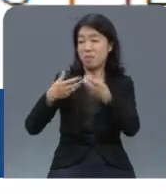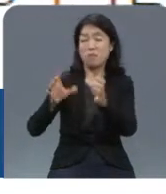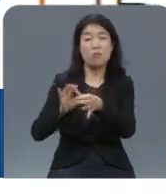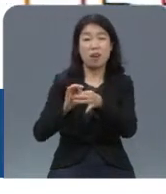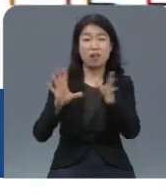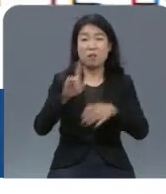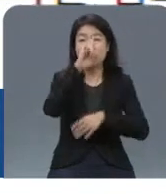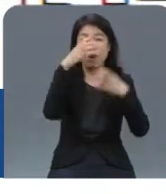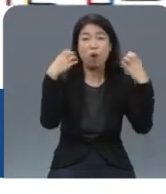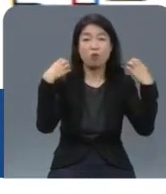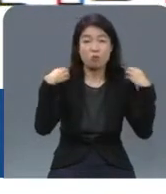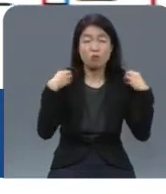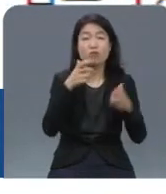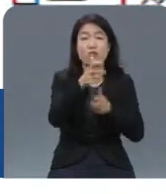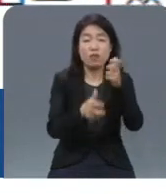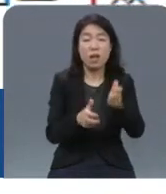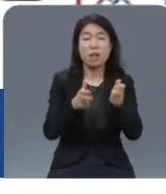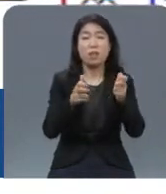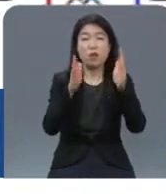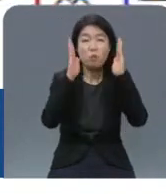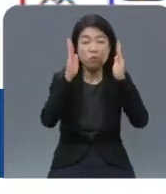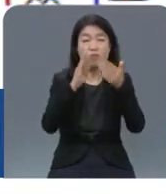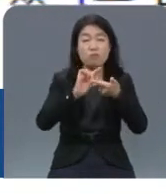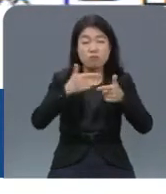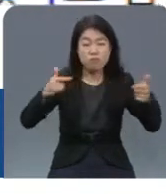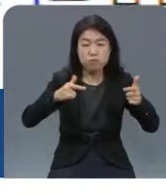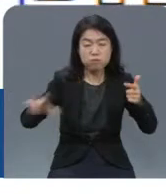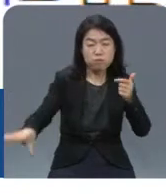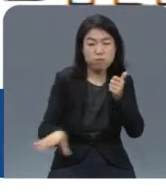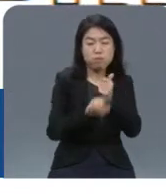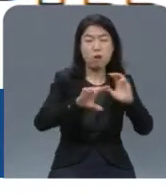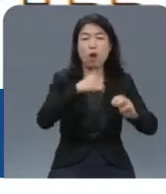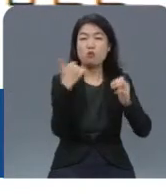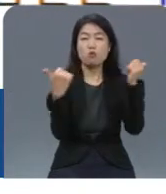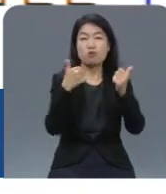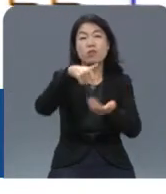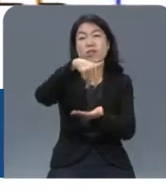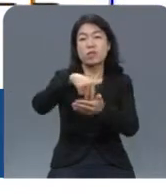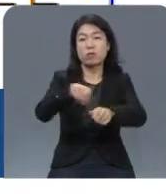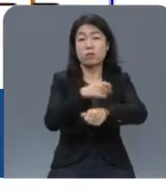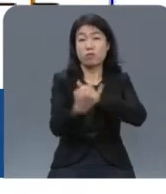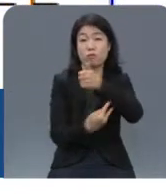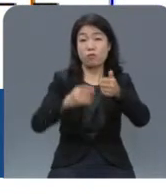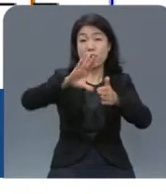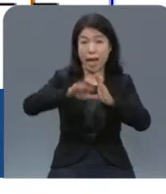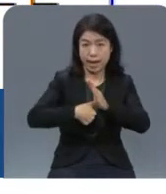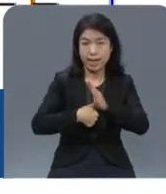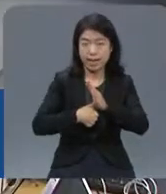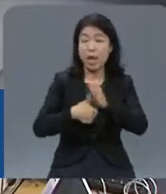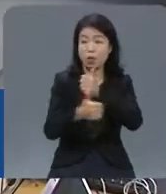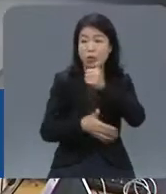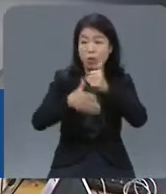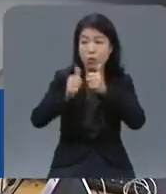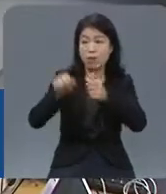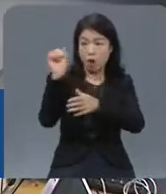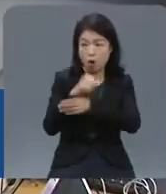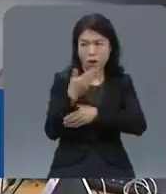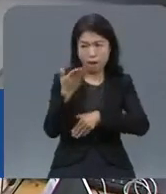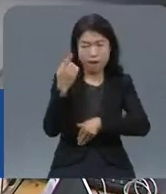정부와 산업계 학계가 함께 하는 국회 차원의 특이 일대 위원장 수락을 검토하는 것으로 답했다 고